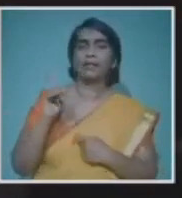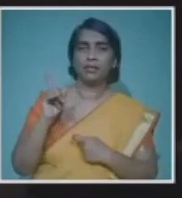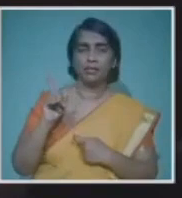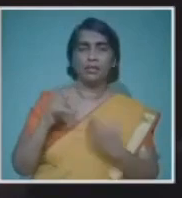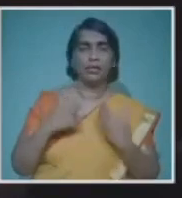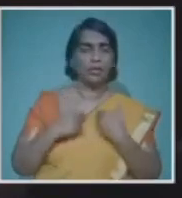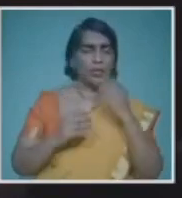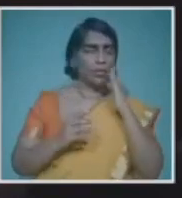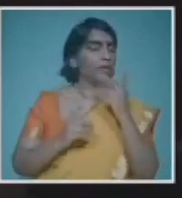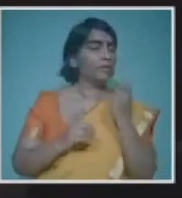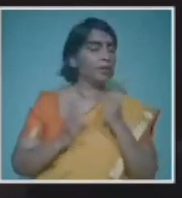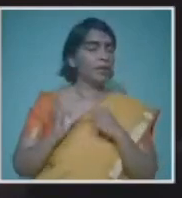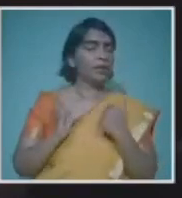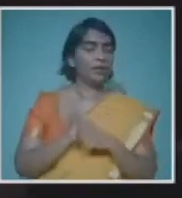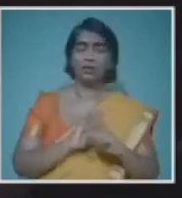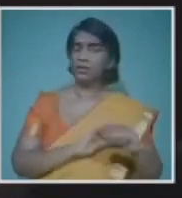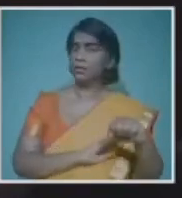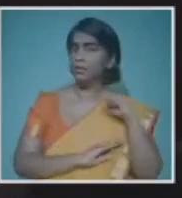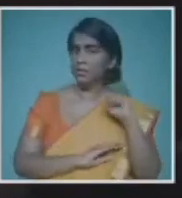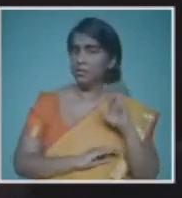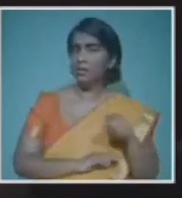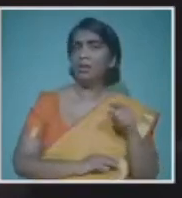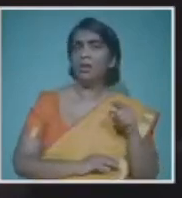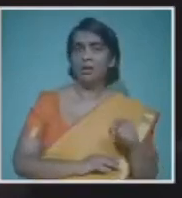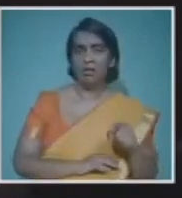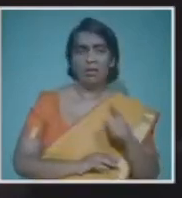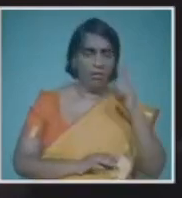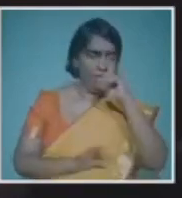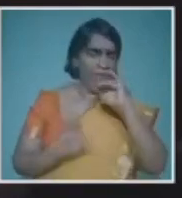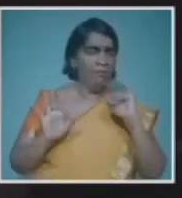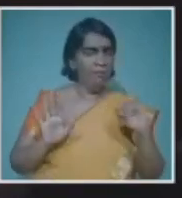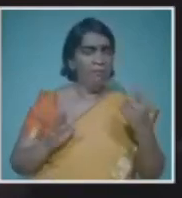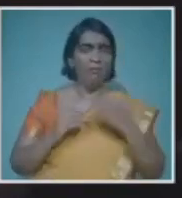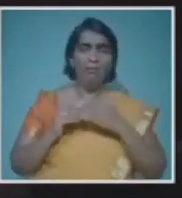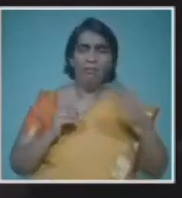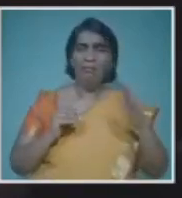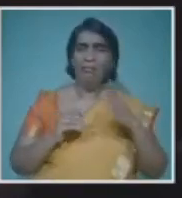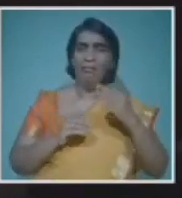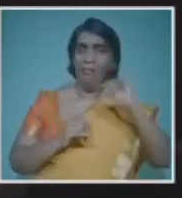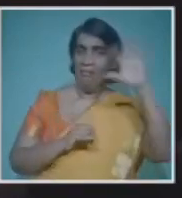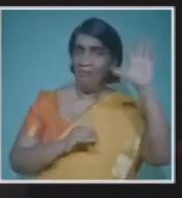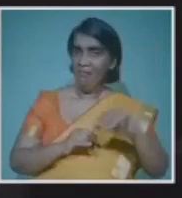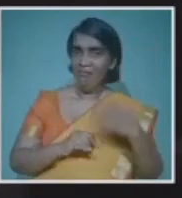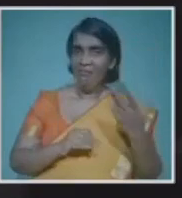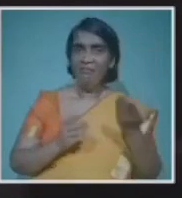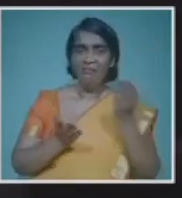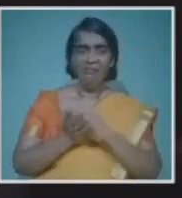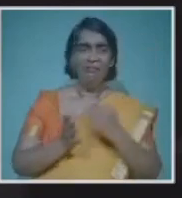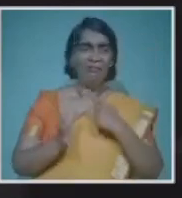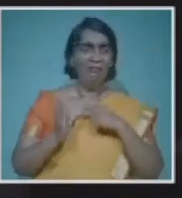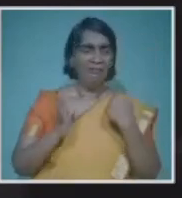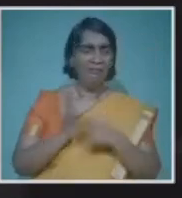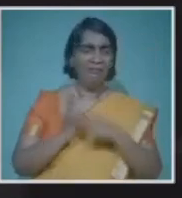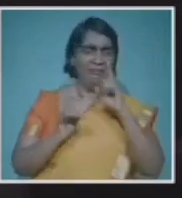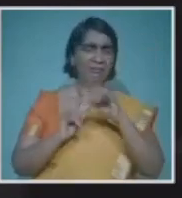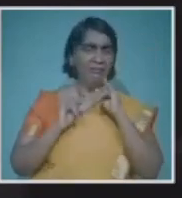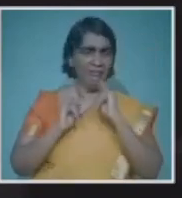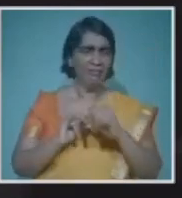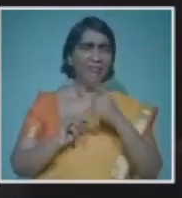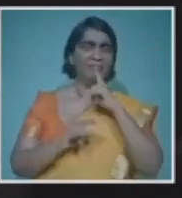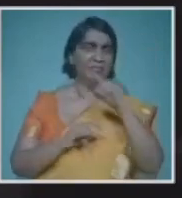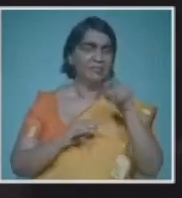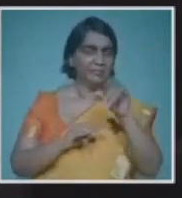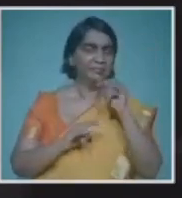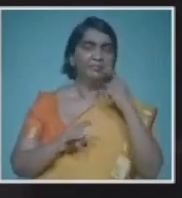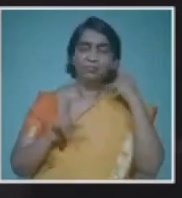අපේ විදේශ විනිමය පනත බලවත් කරන්න ඕන. ඒ මාස 6 හරි කීය හරි ඇතුළත නොගෙනාවොත් කලින් තිබ්බ පනතේ තිබුණ අපරාධකාරී වරදක්